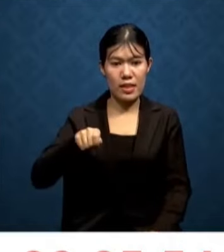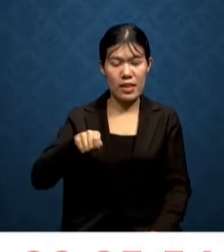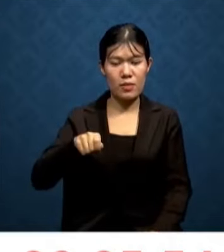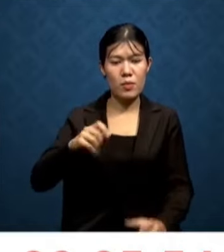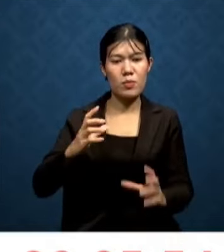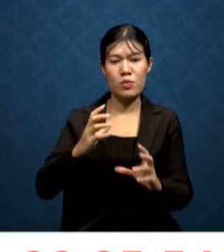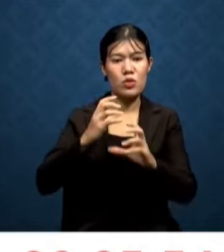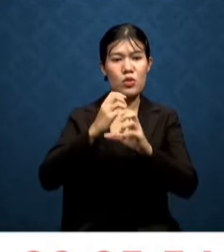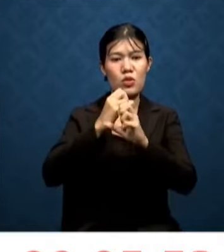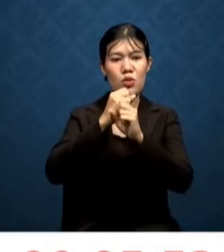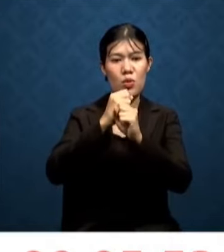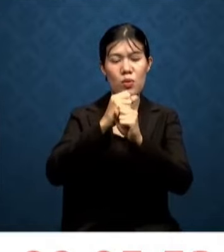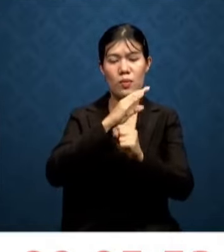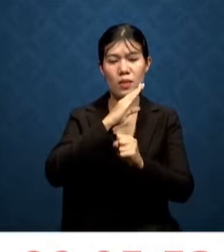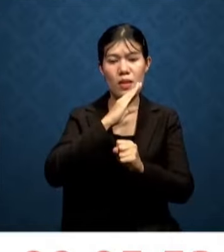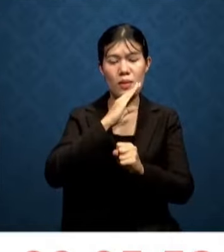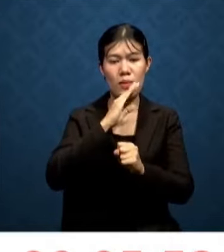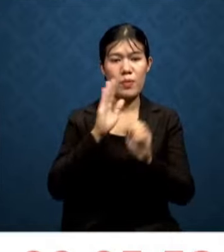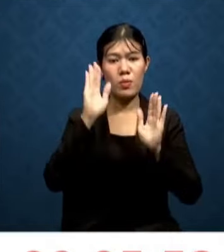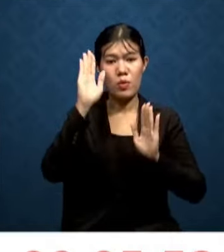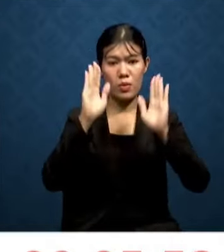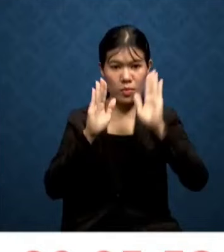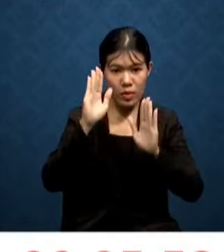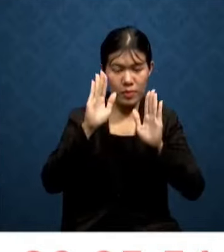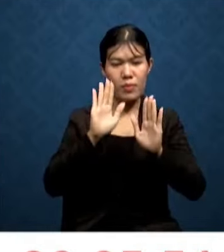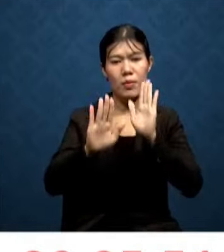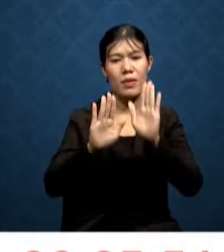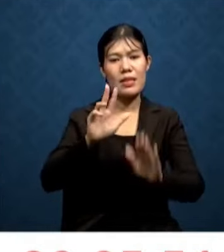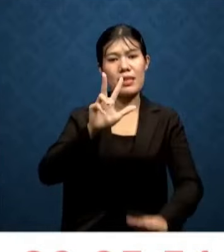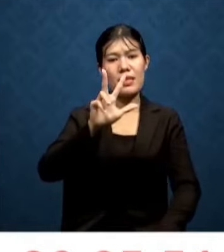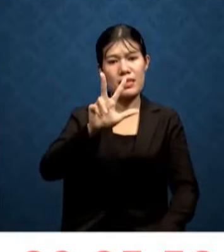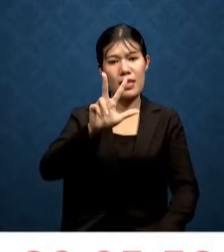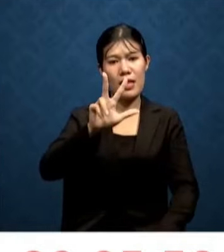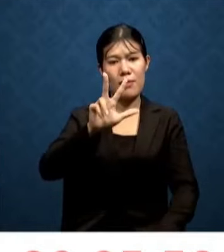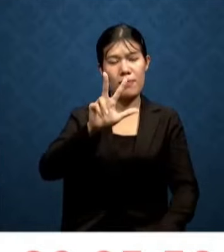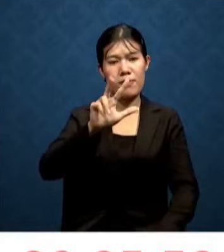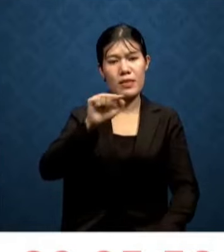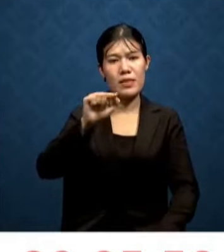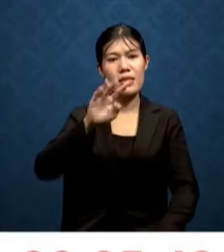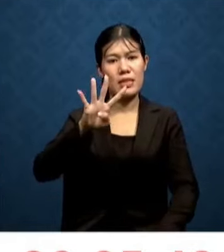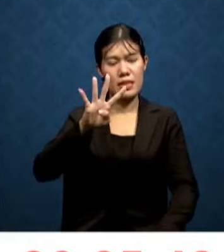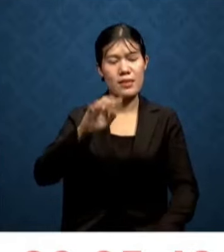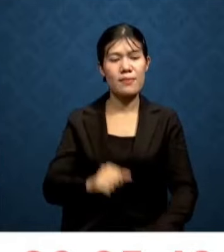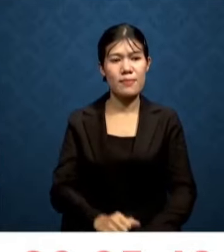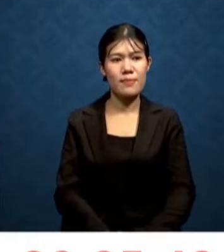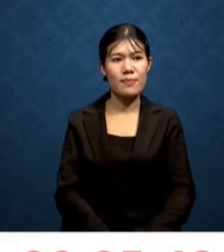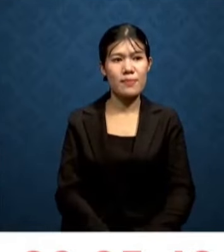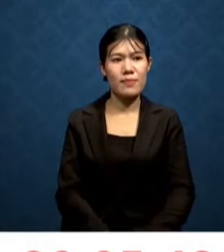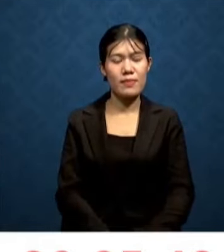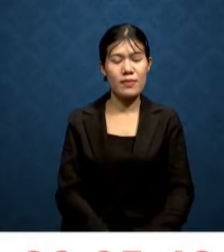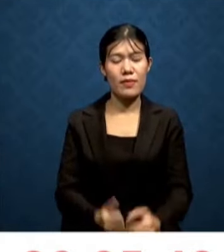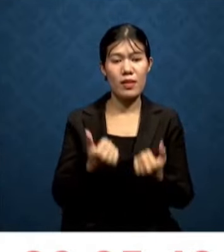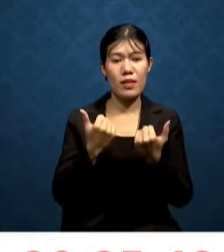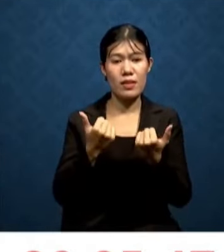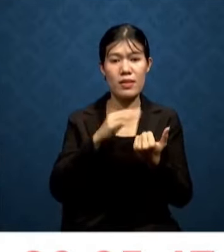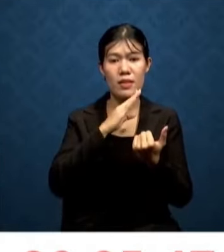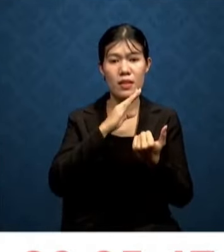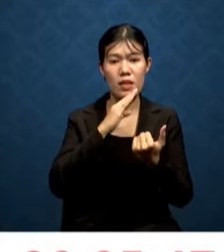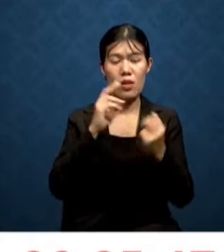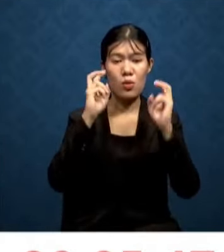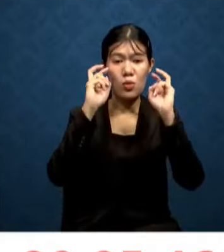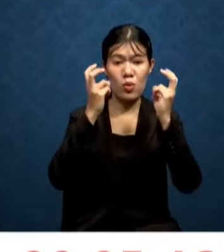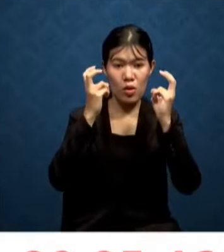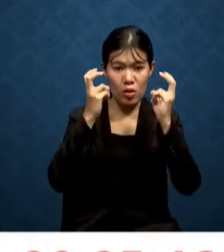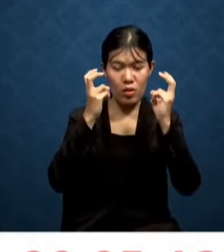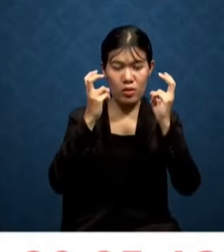ไม่น้อยกว่า3ใน4เพราะนั้นเรื่องนี้อย่างแรกก่อนถ้าจะวินิจฉัยเรื่องนี้นะครับ